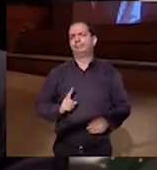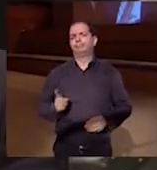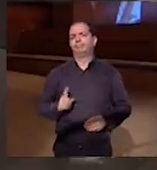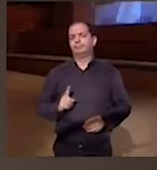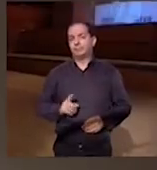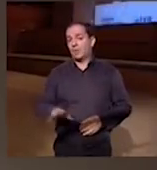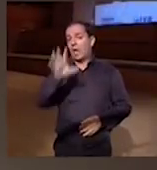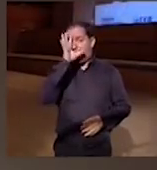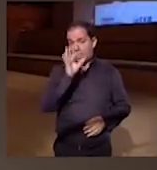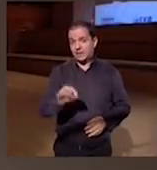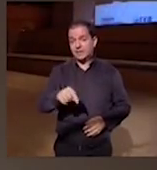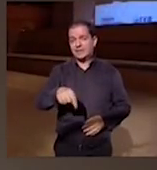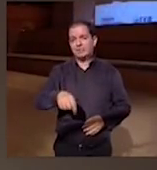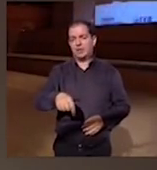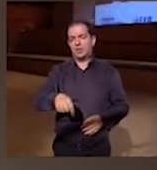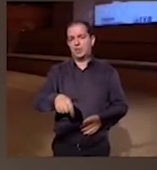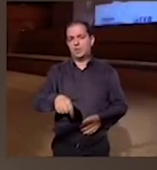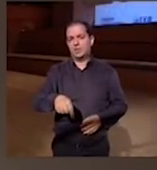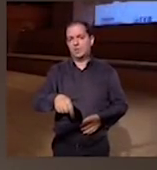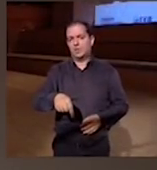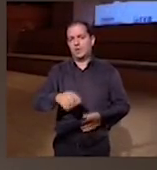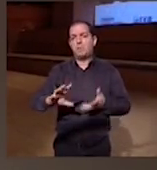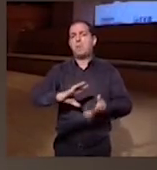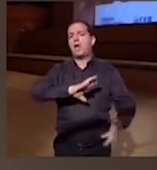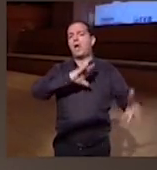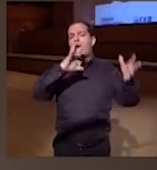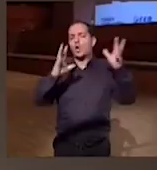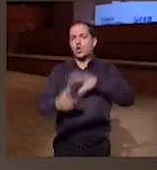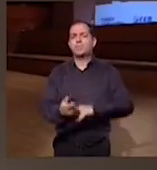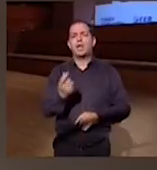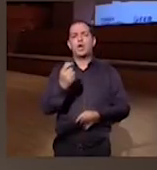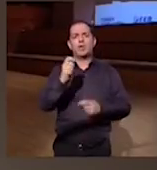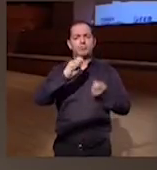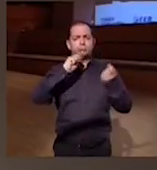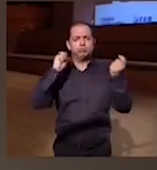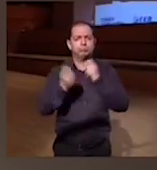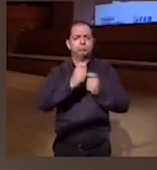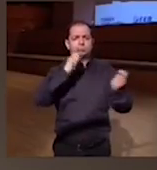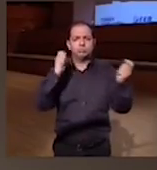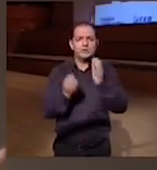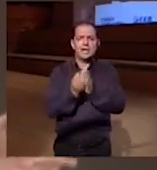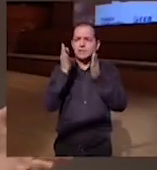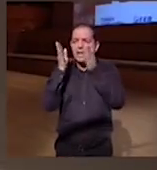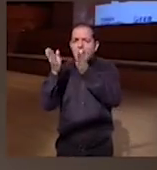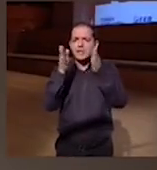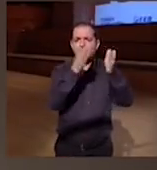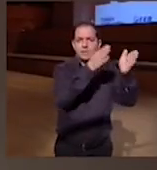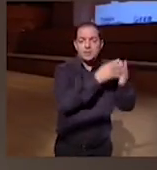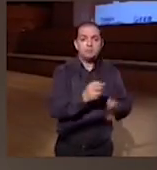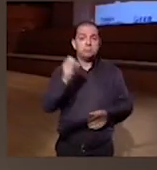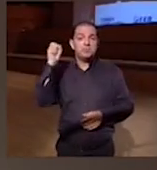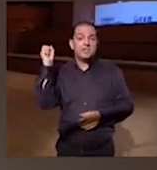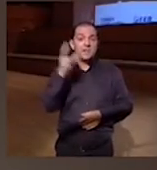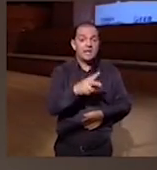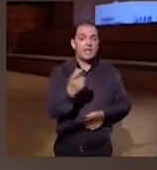Είναι γεγονός ότι σήμερα η παγκόσμια οικονομία μετασχηματίζεται σε νέες κατευθύνσεις. Περνάμε στην εποχή της